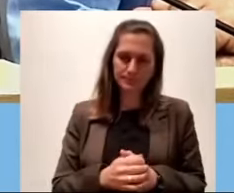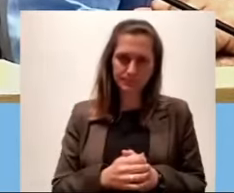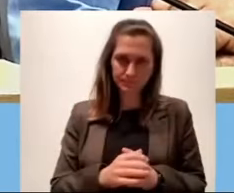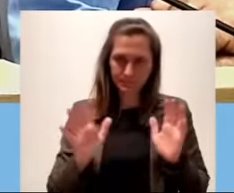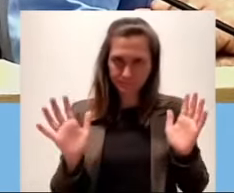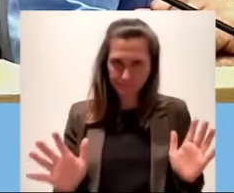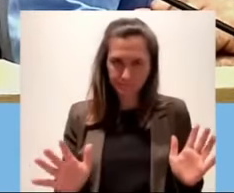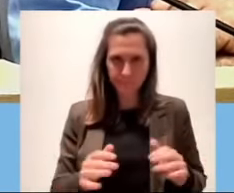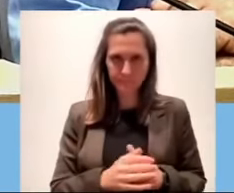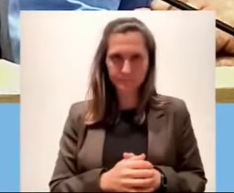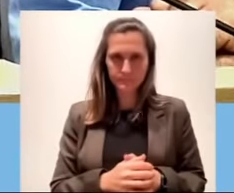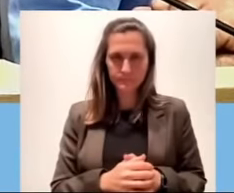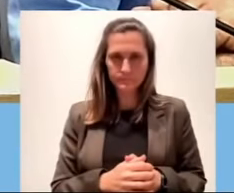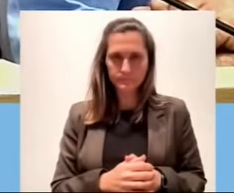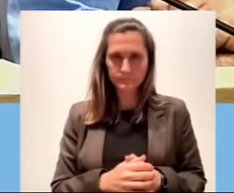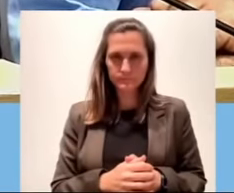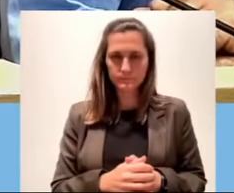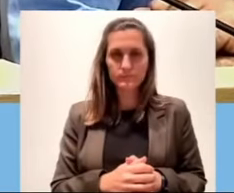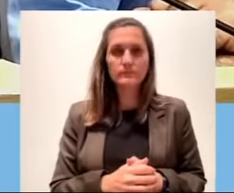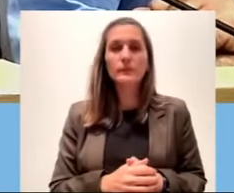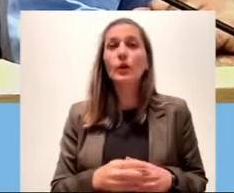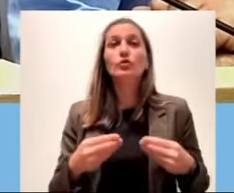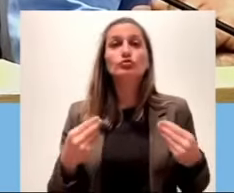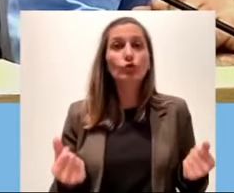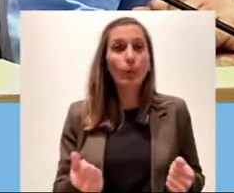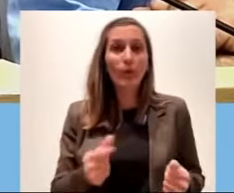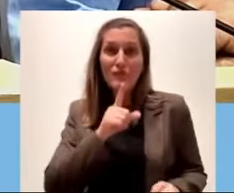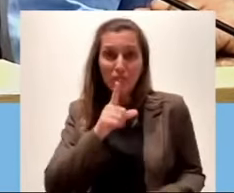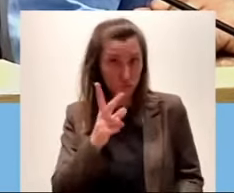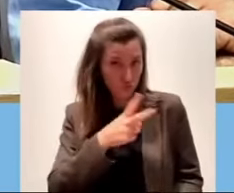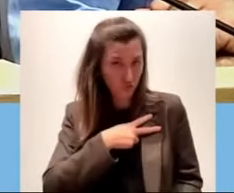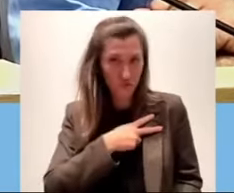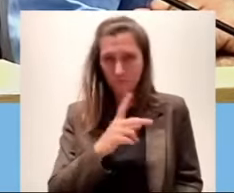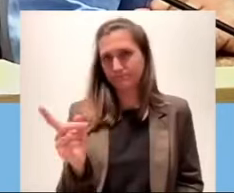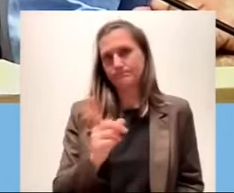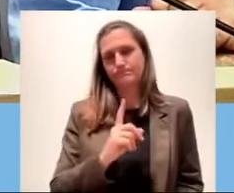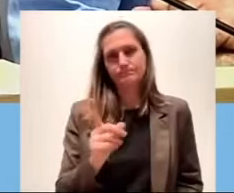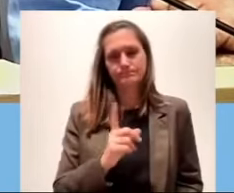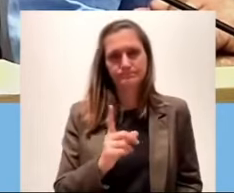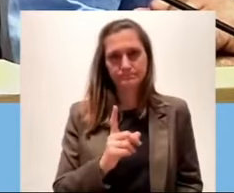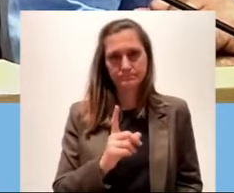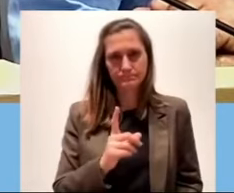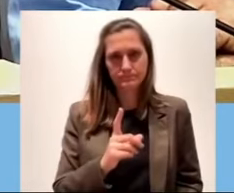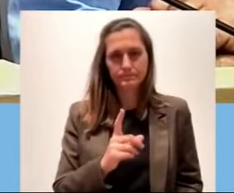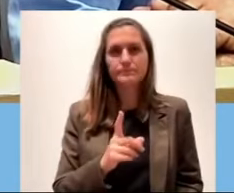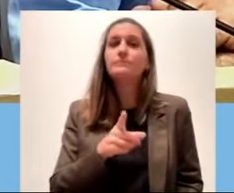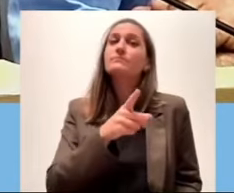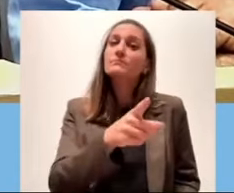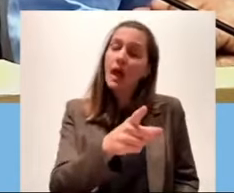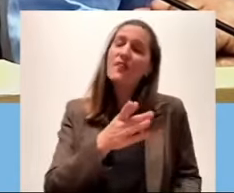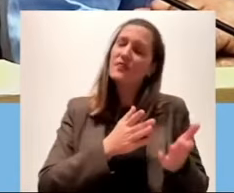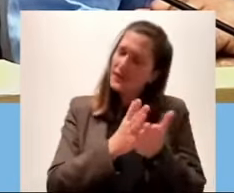Λοιπόν, δεν είναι αυτή η σωστή πλευρά της ιστορίας, για να μιλάμε και για τις ιστορίες. Και έχετε πολύ